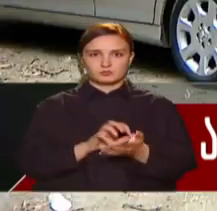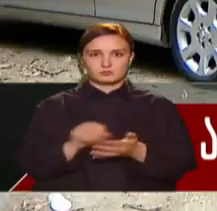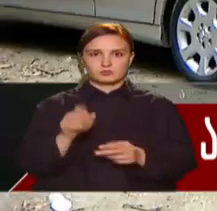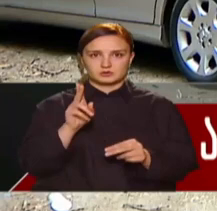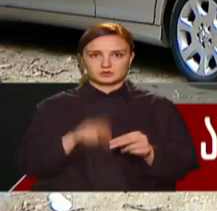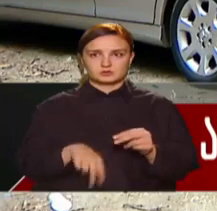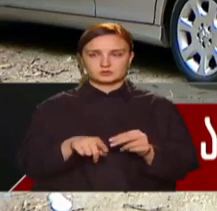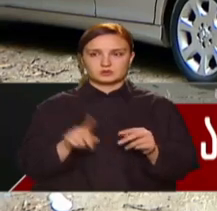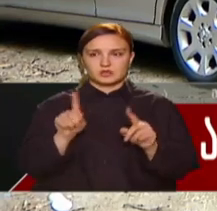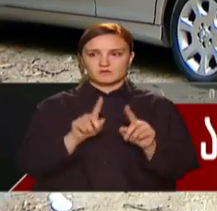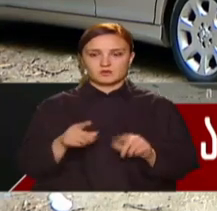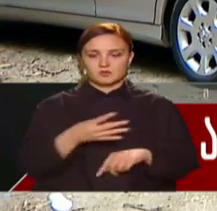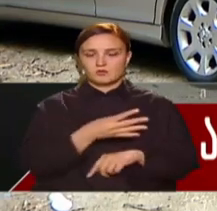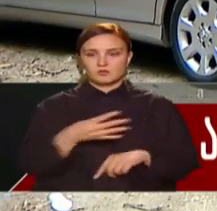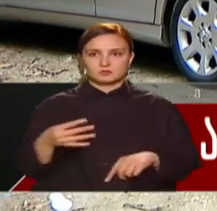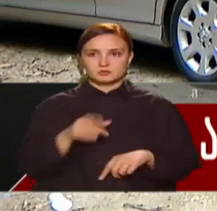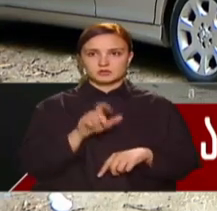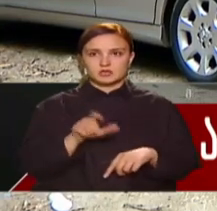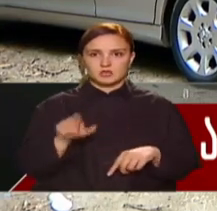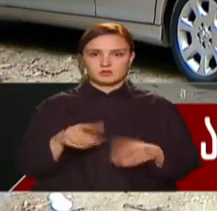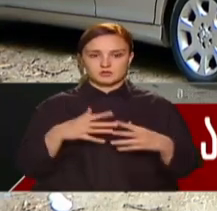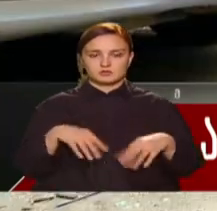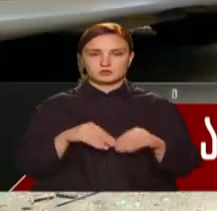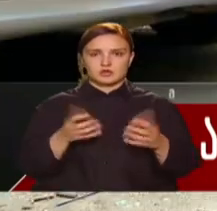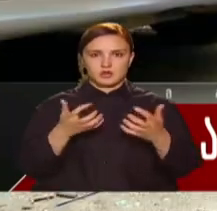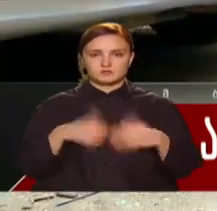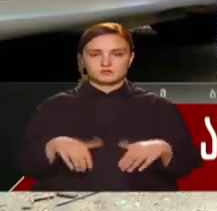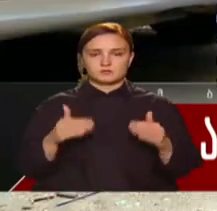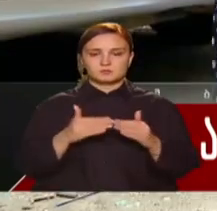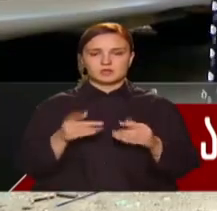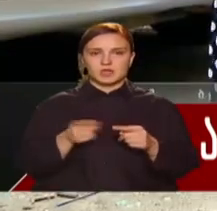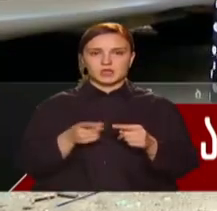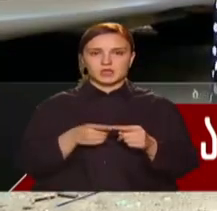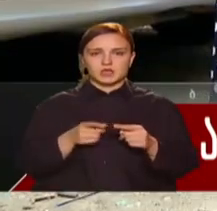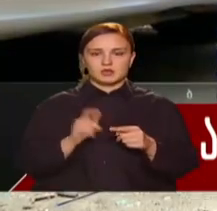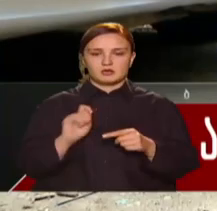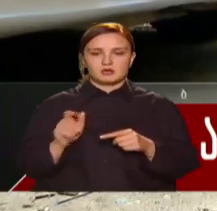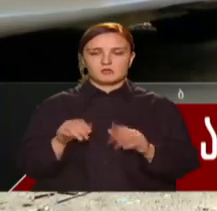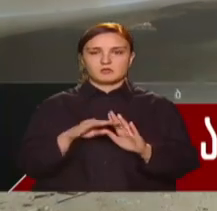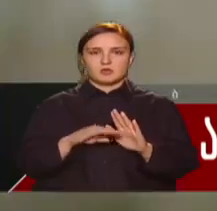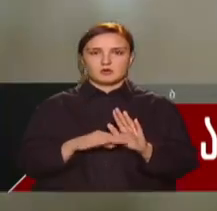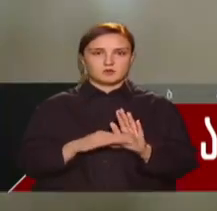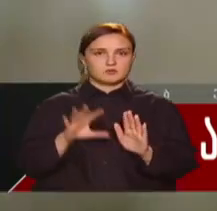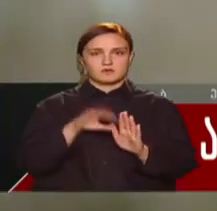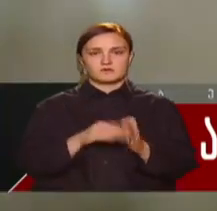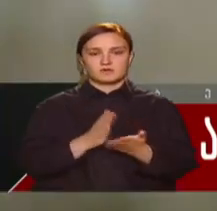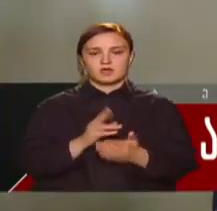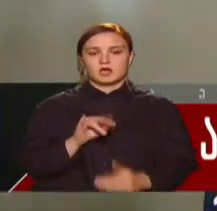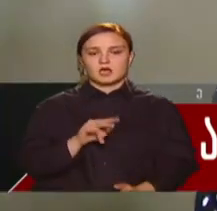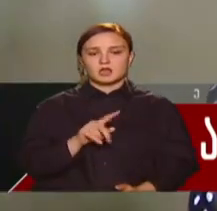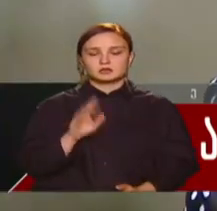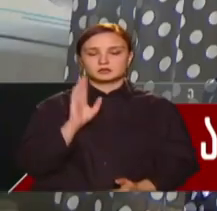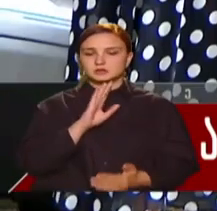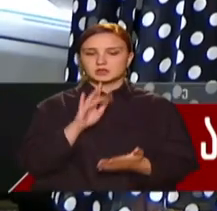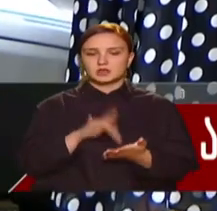დასრულდეს. ავარიული კორპუსებიდან გამოსახლებული ოჯახები ავტომატურად ბინის ქირით უზრუნველყოფის პროგრამაში ერთვებიან. კახა კალაძის თქმით,